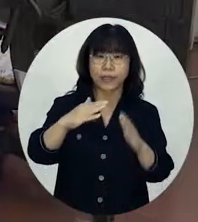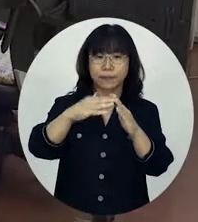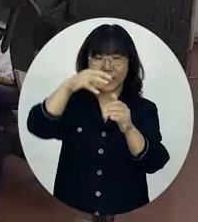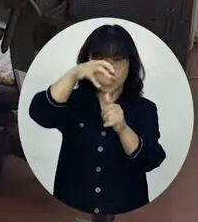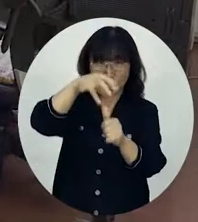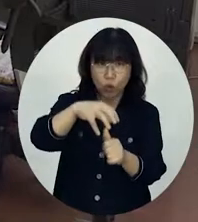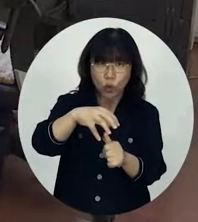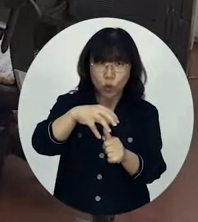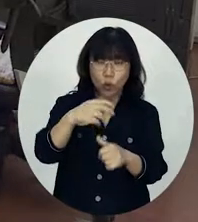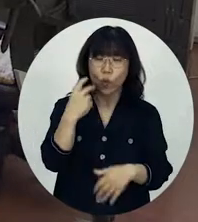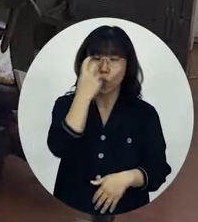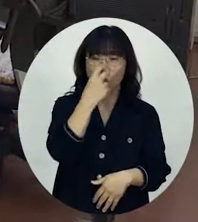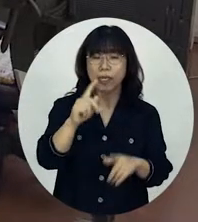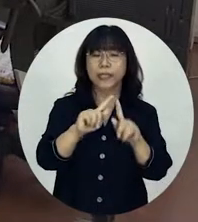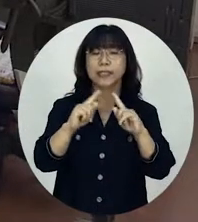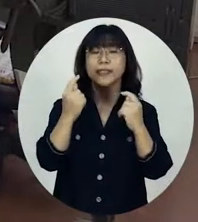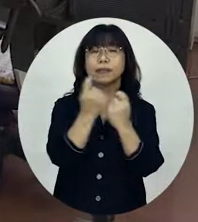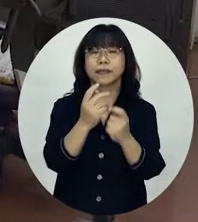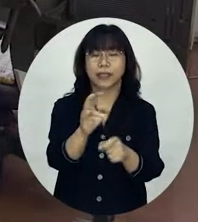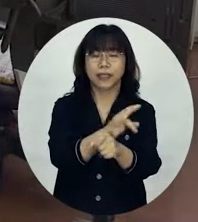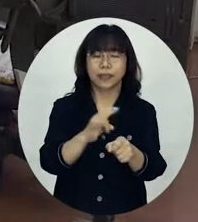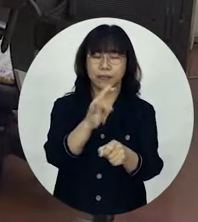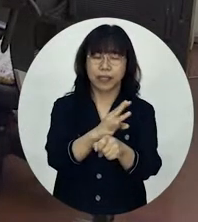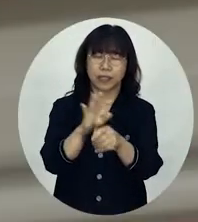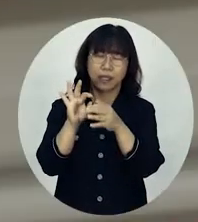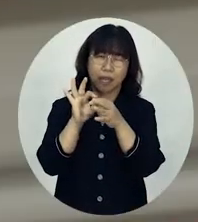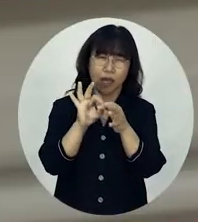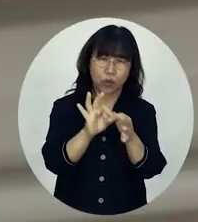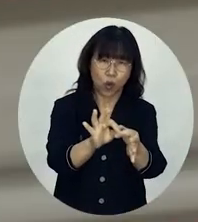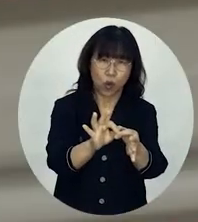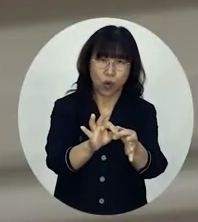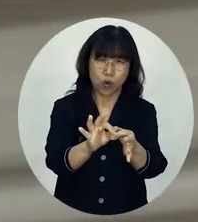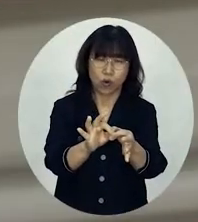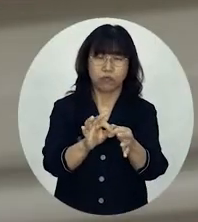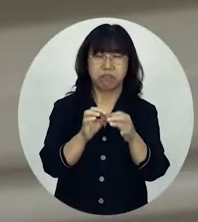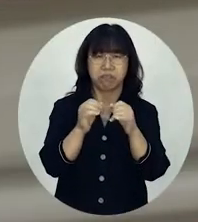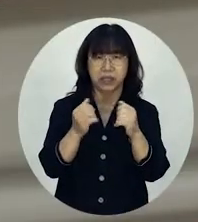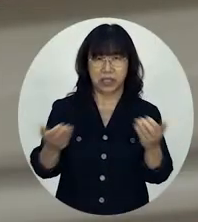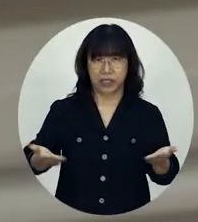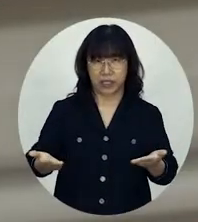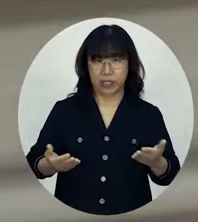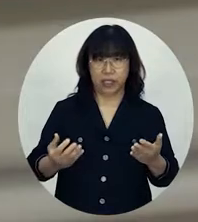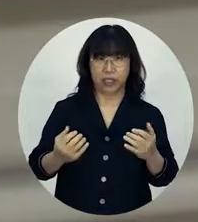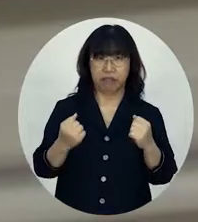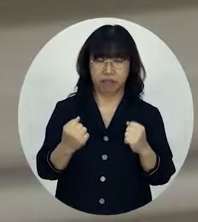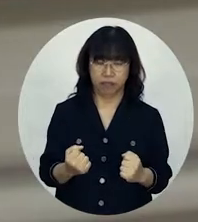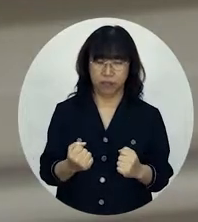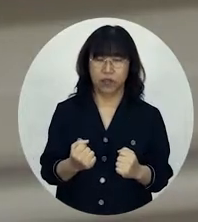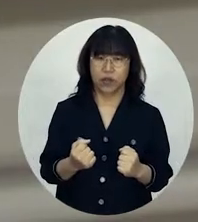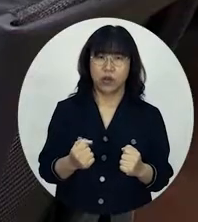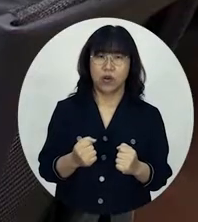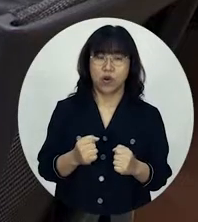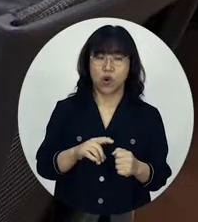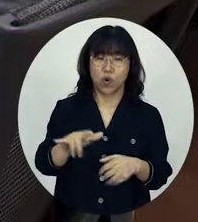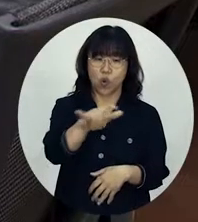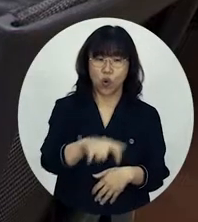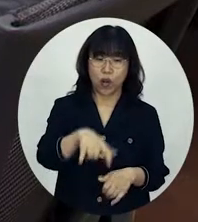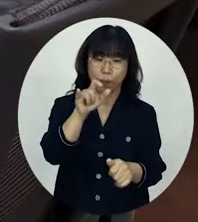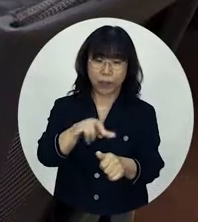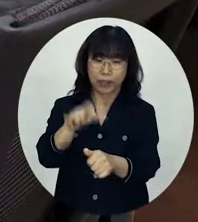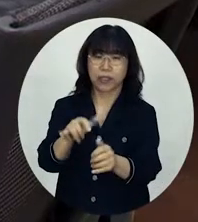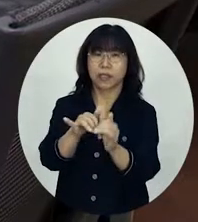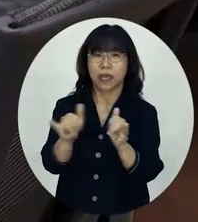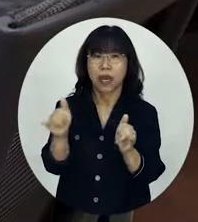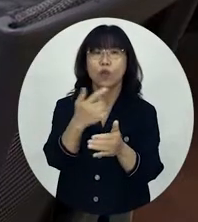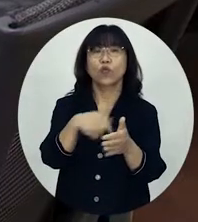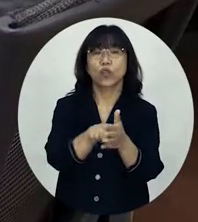재택치료관리팀은 24시간 상시 근무체계를 유지하며 확진자의 재택치료와 외래진료를 지원하고 코로나 일일현황